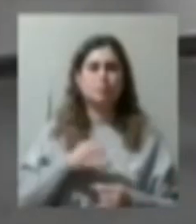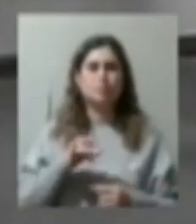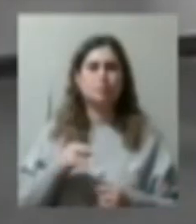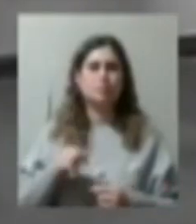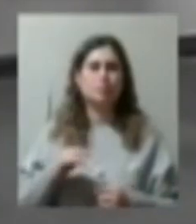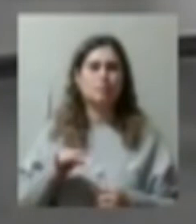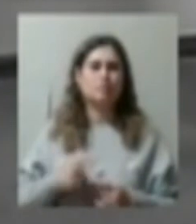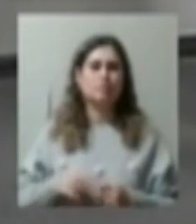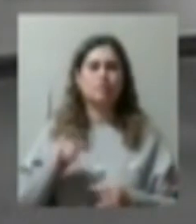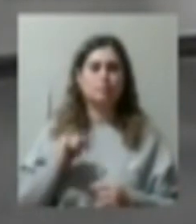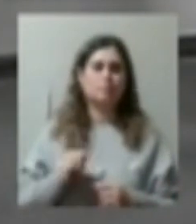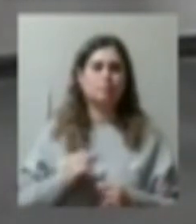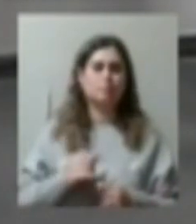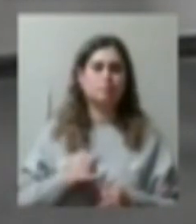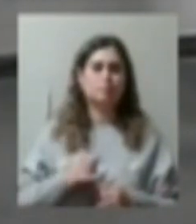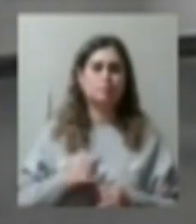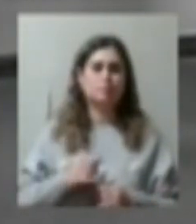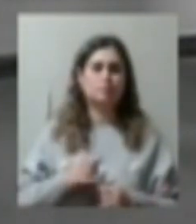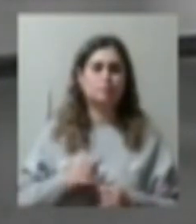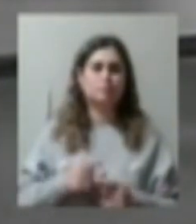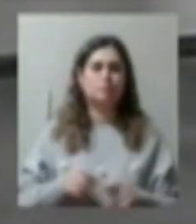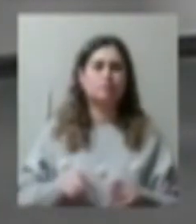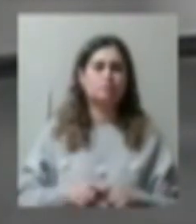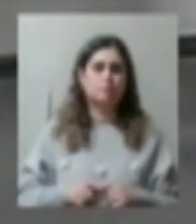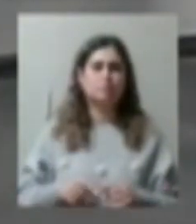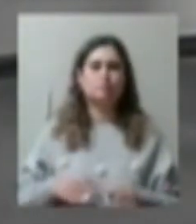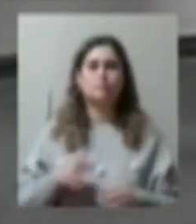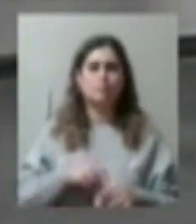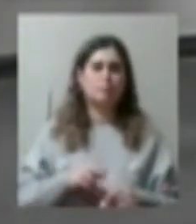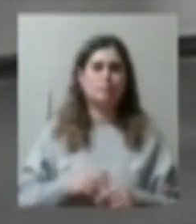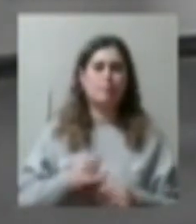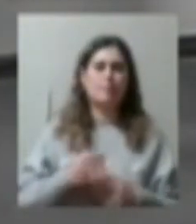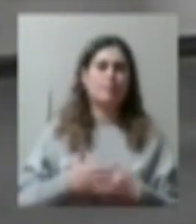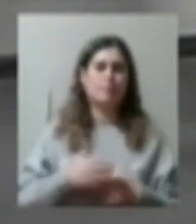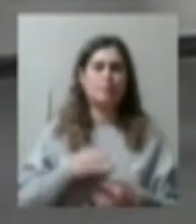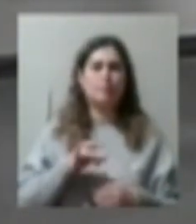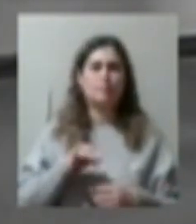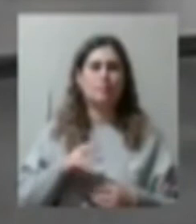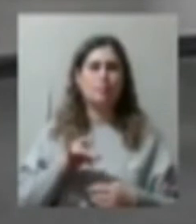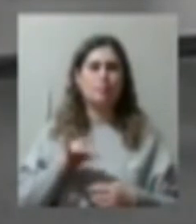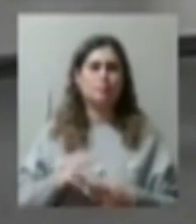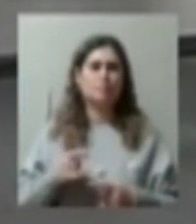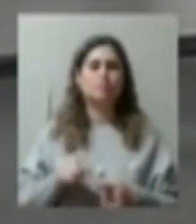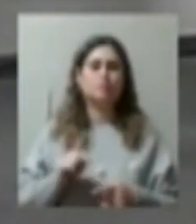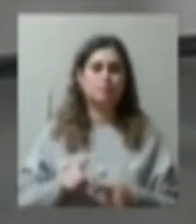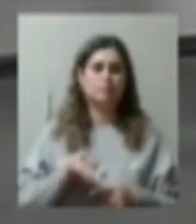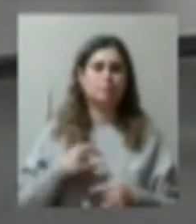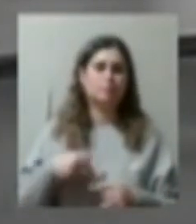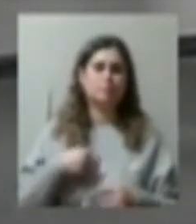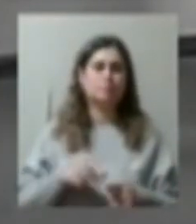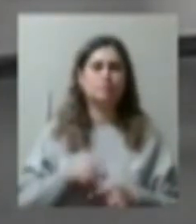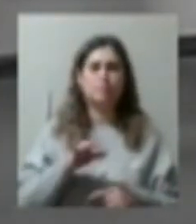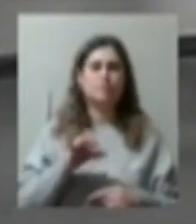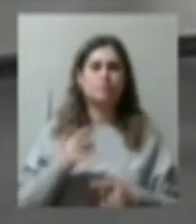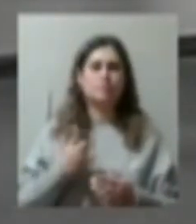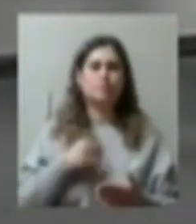доби. І все-таки, ну, поліція, ми не каральний орган. Повірте, та кількість постанов, яка